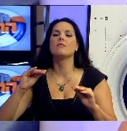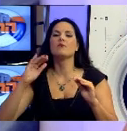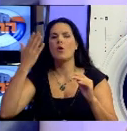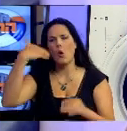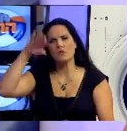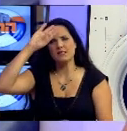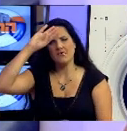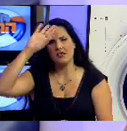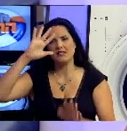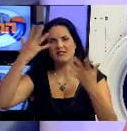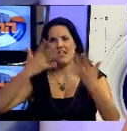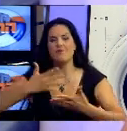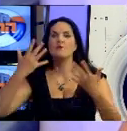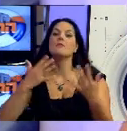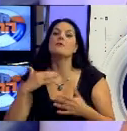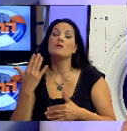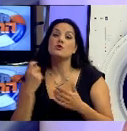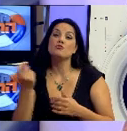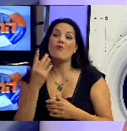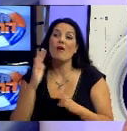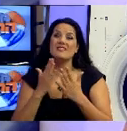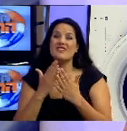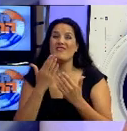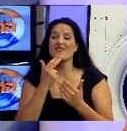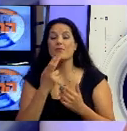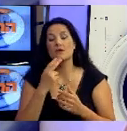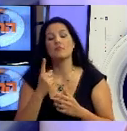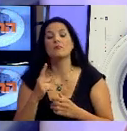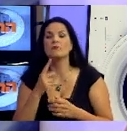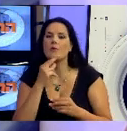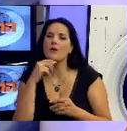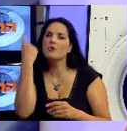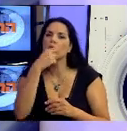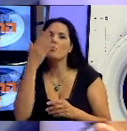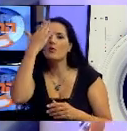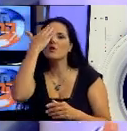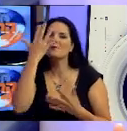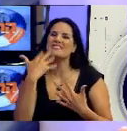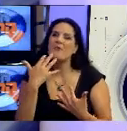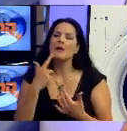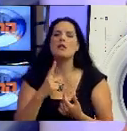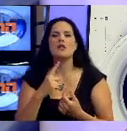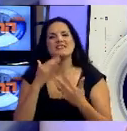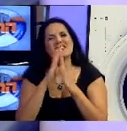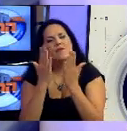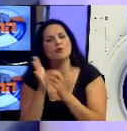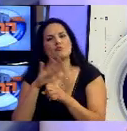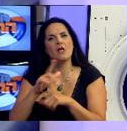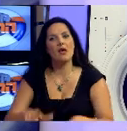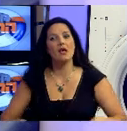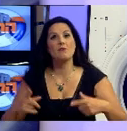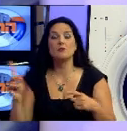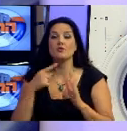ואיך מדי יום במהלך שבוע הספר העברי אנחנו מציגים דמות מוכרת שמספרת על ספר שהשפיע על חייה יותר מכל. המציג היום הוא